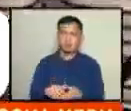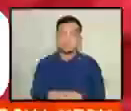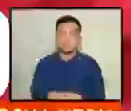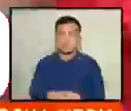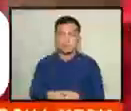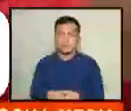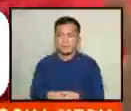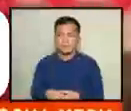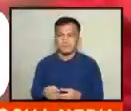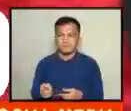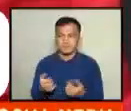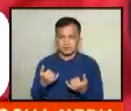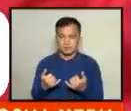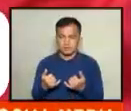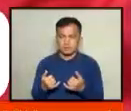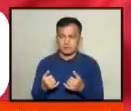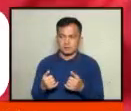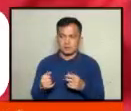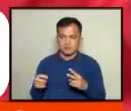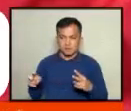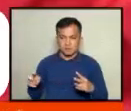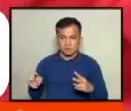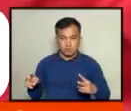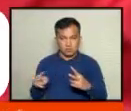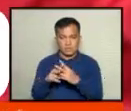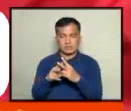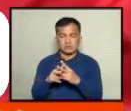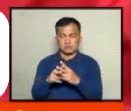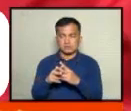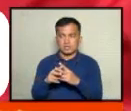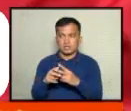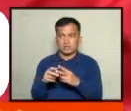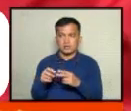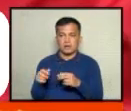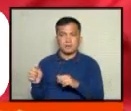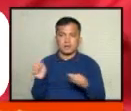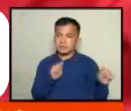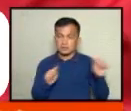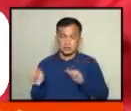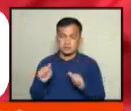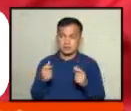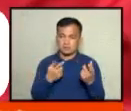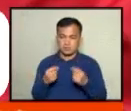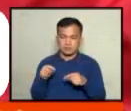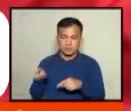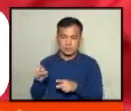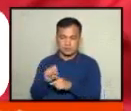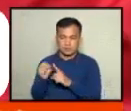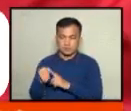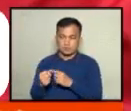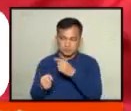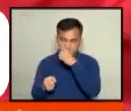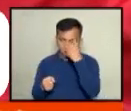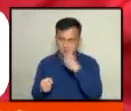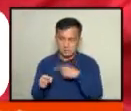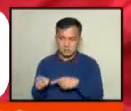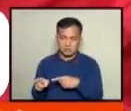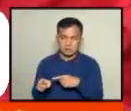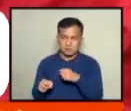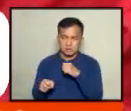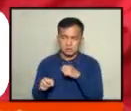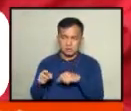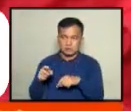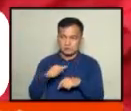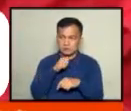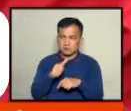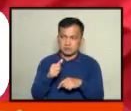ngayon, aktibo pa ho ang Taal. Nakakagawa lang ho tayo ngayon ng ganitong senaryo dahil hindi na ho